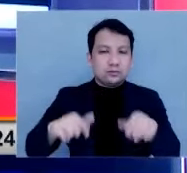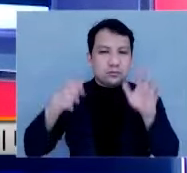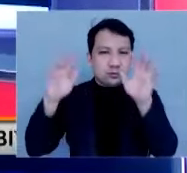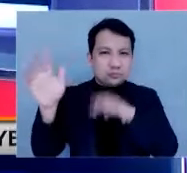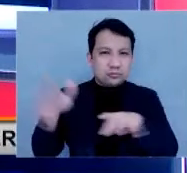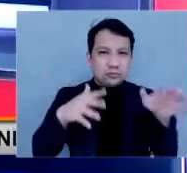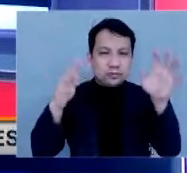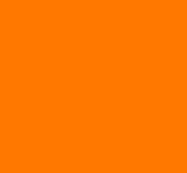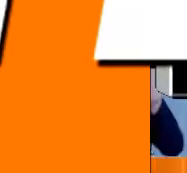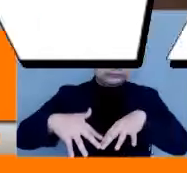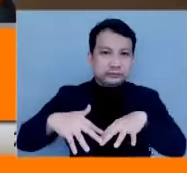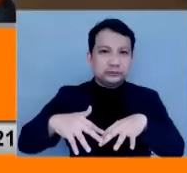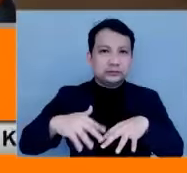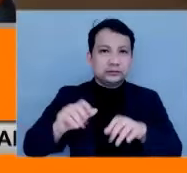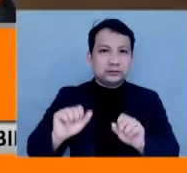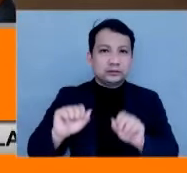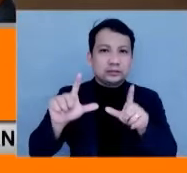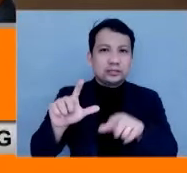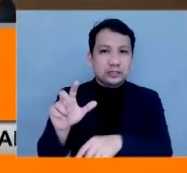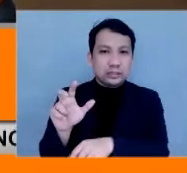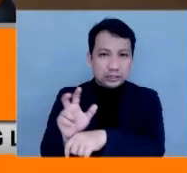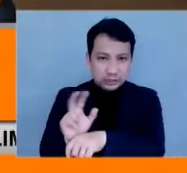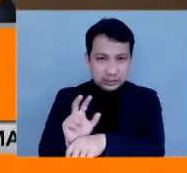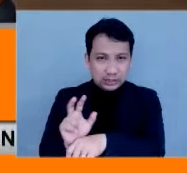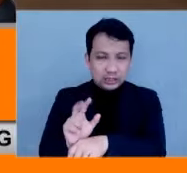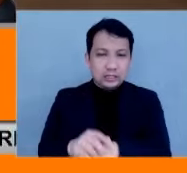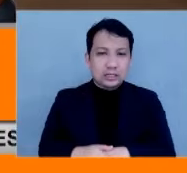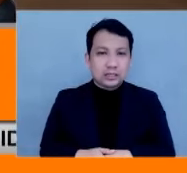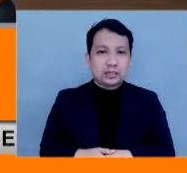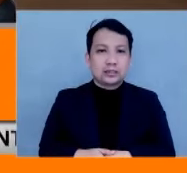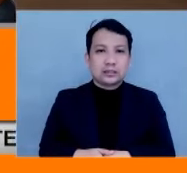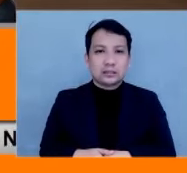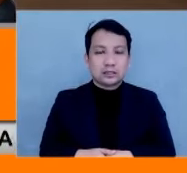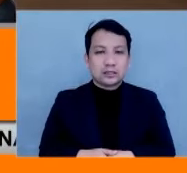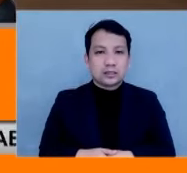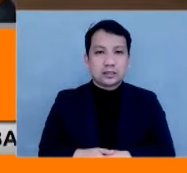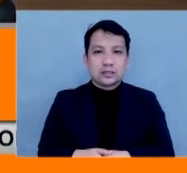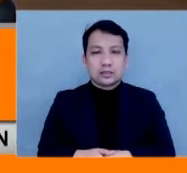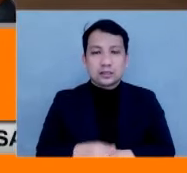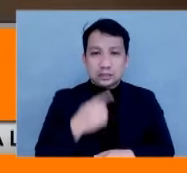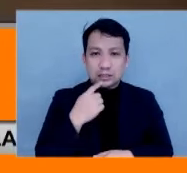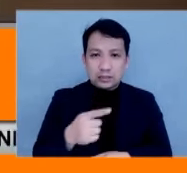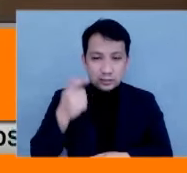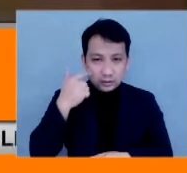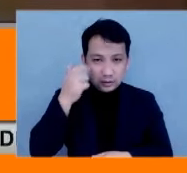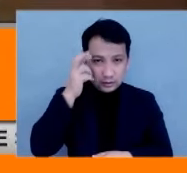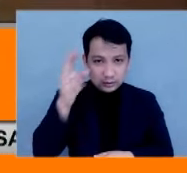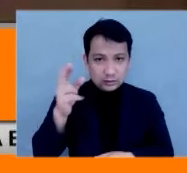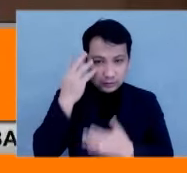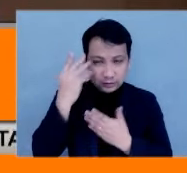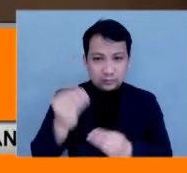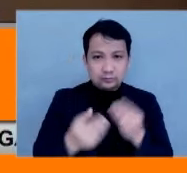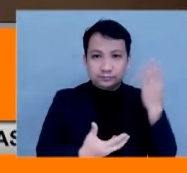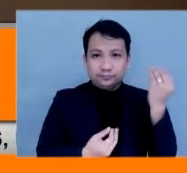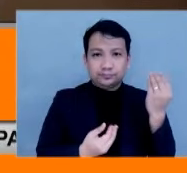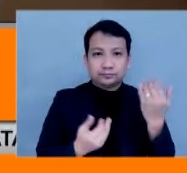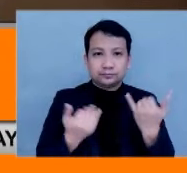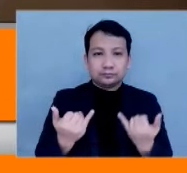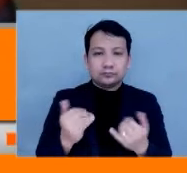dilubyo live mula sa Naga City nasa frontline balitang iyan si Gio Robles Gio Kumusta na ang